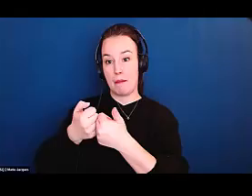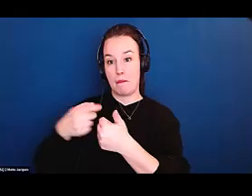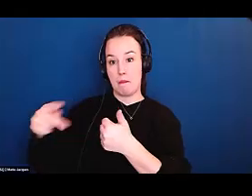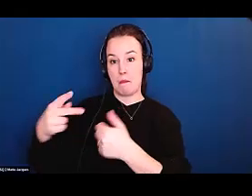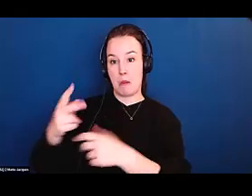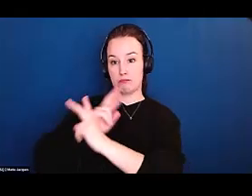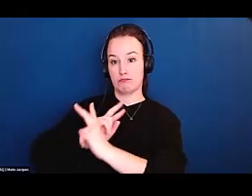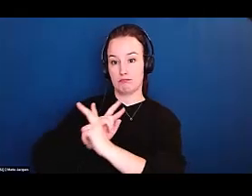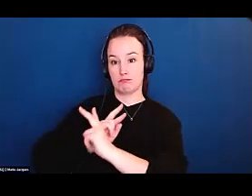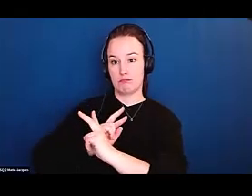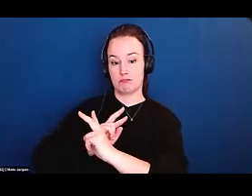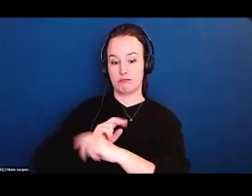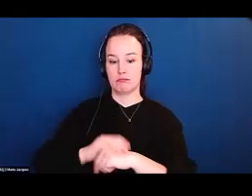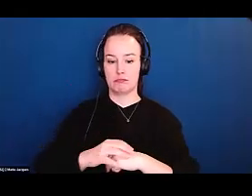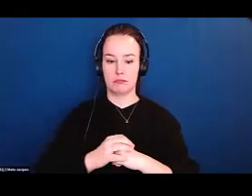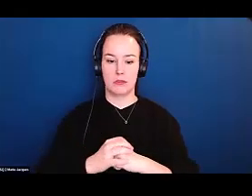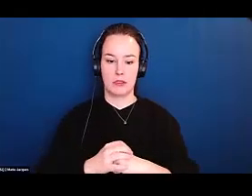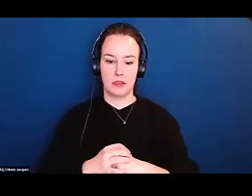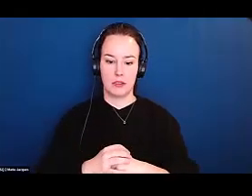moi.